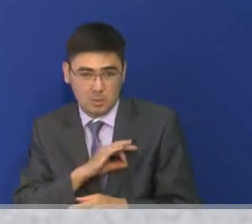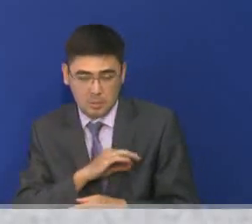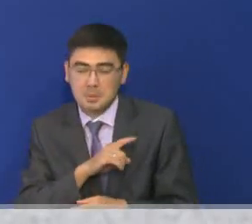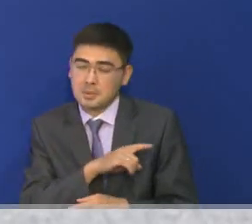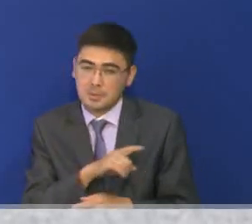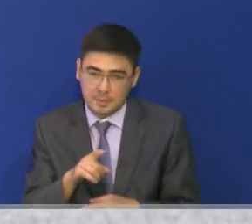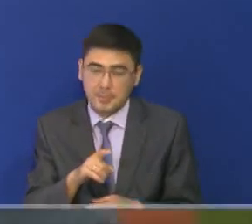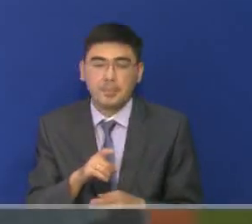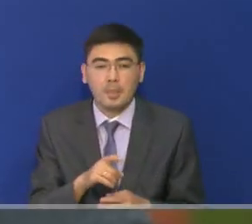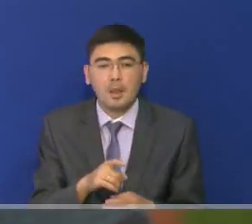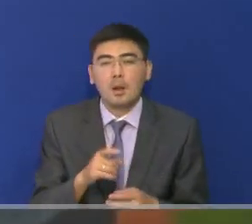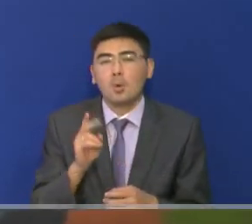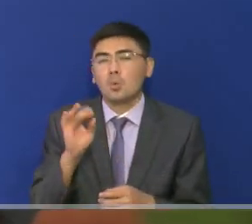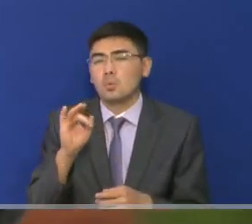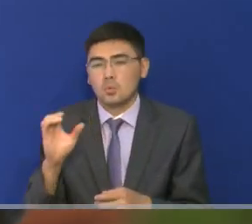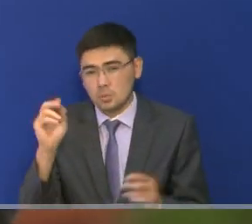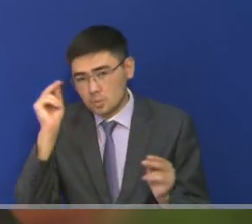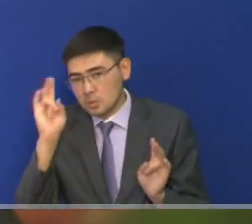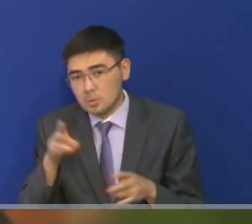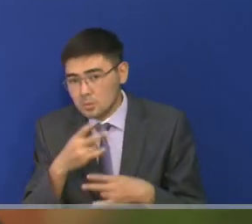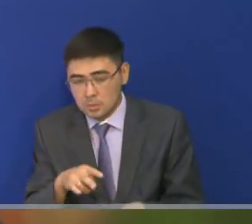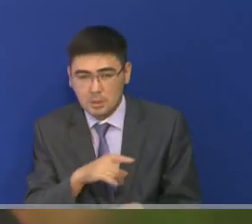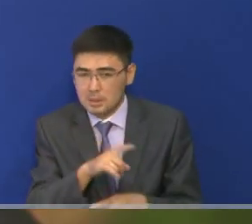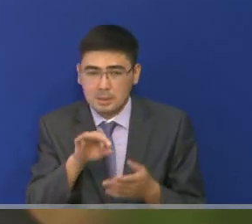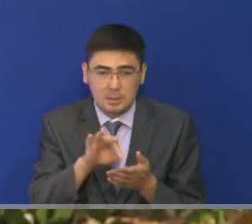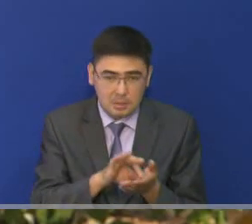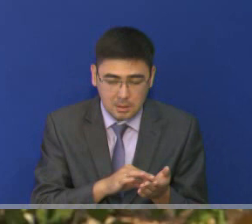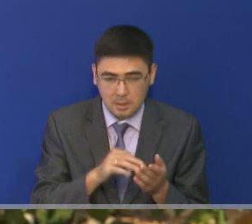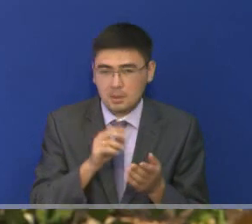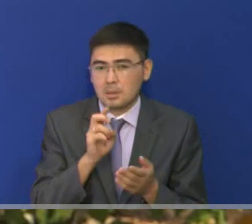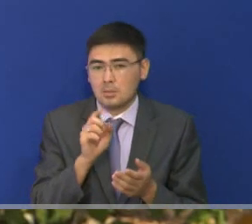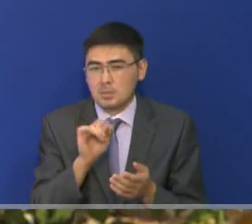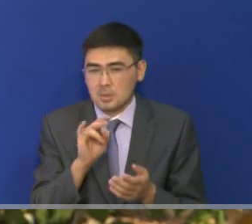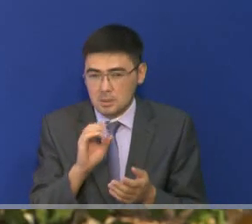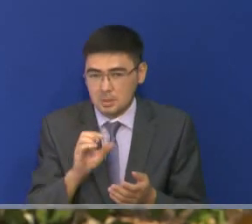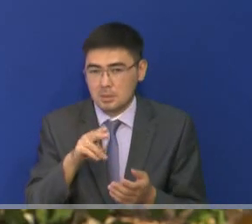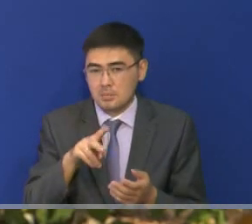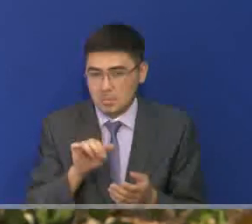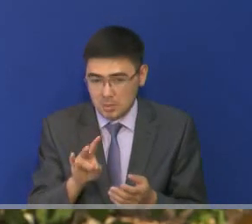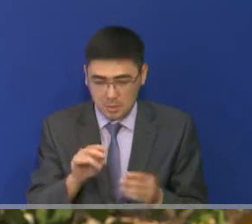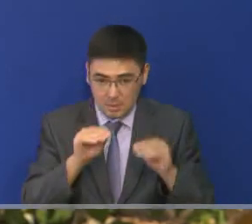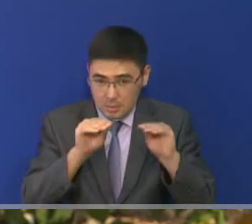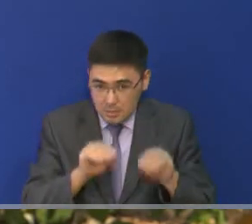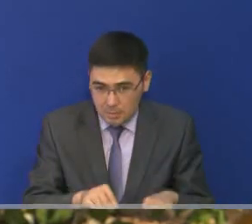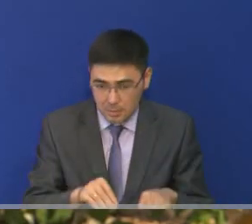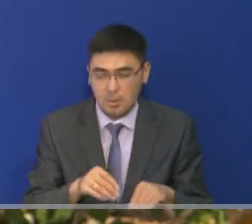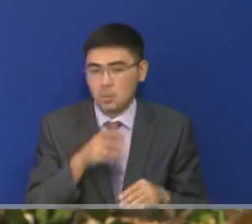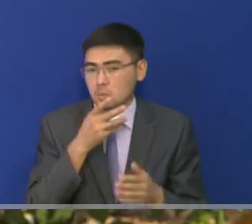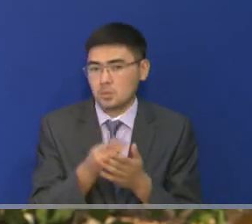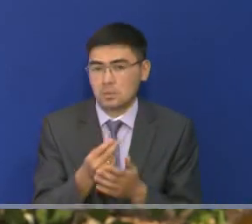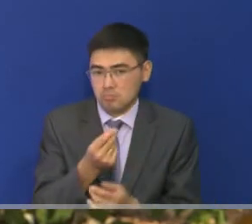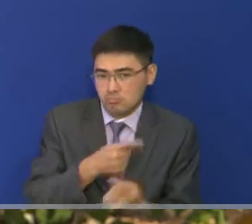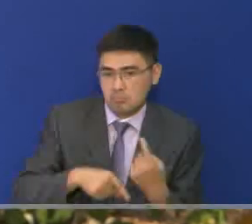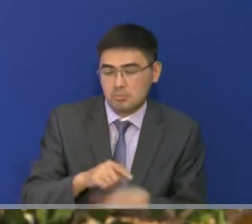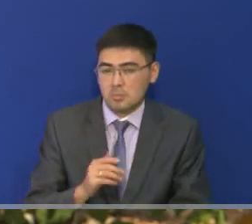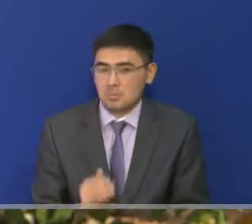курстан өтпей-ақ бизнес жоспарын қорғау арқылы грант алуларына болады. Өзінің жаңа бизнес идеясын жүзеге асырып, бизнесті енді